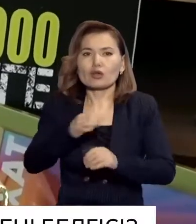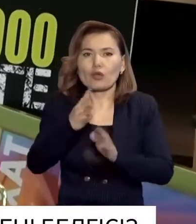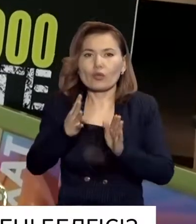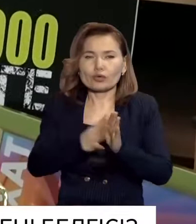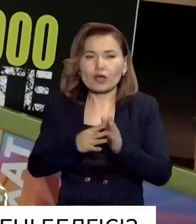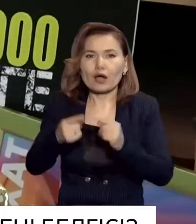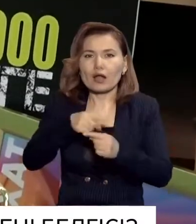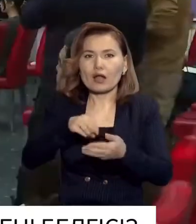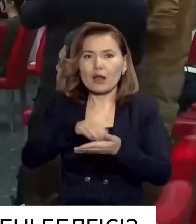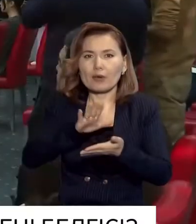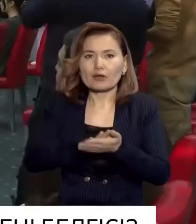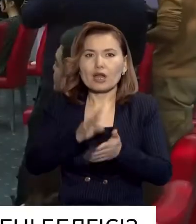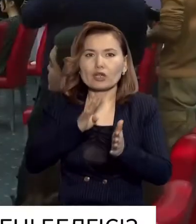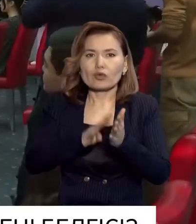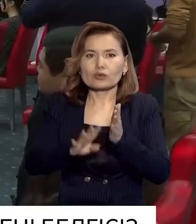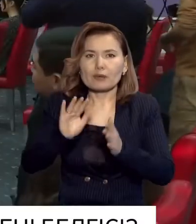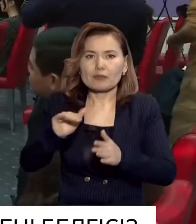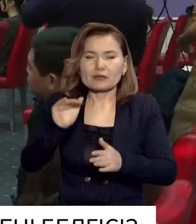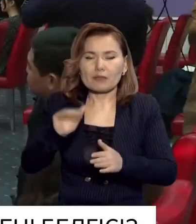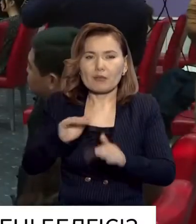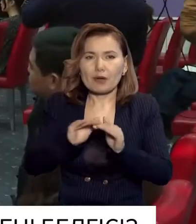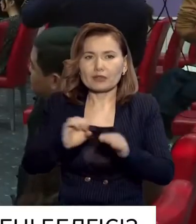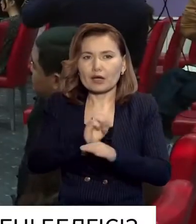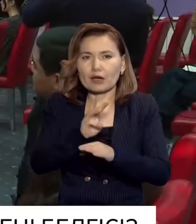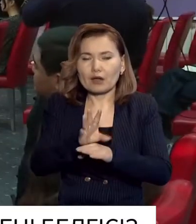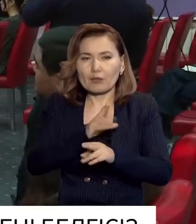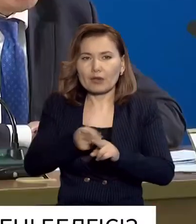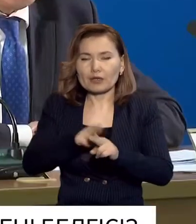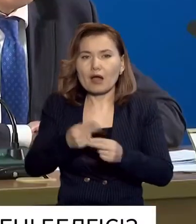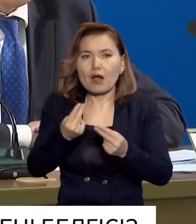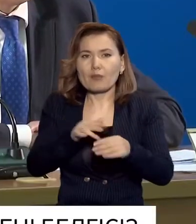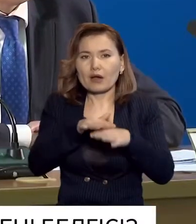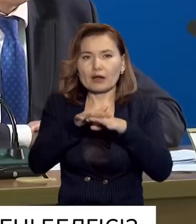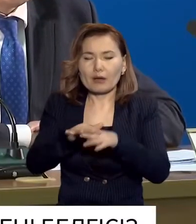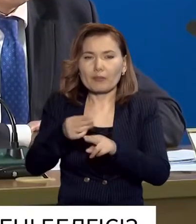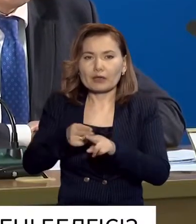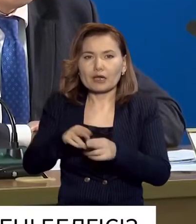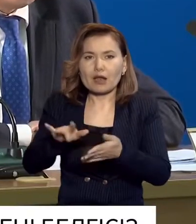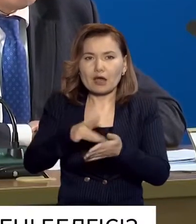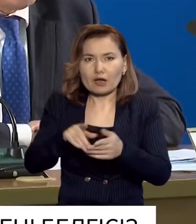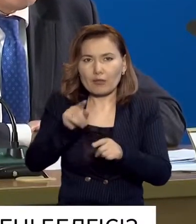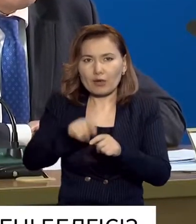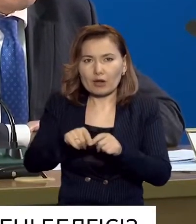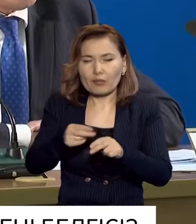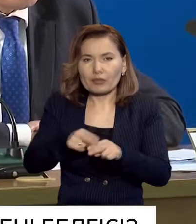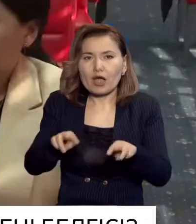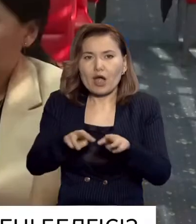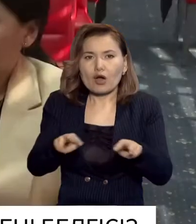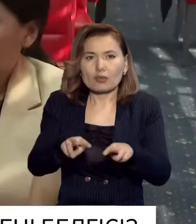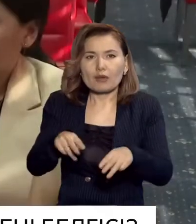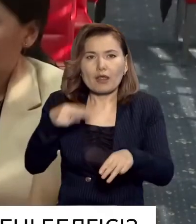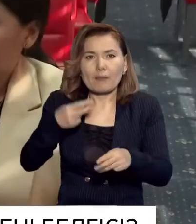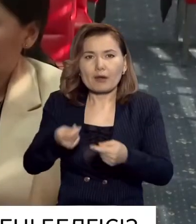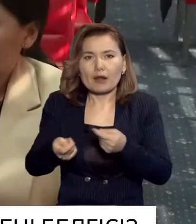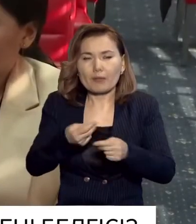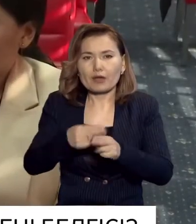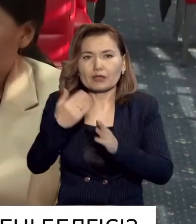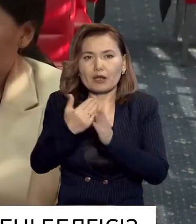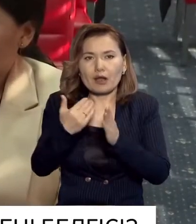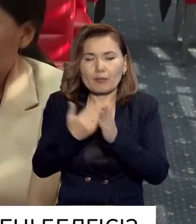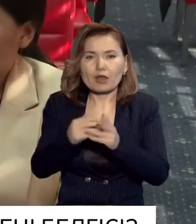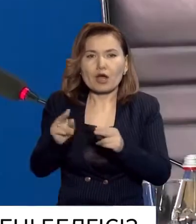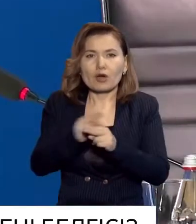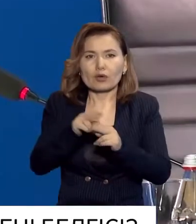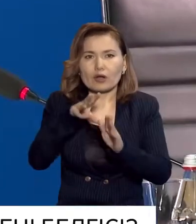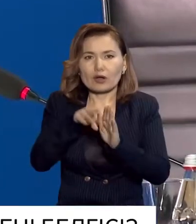тіркеліп, 95 мыңнан аса бала қамтылған. Әкімдік бөлінген қаржыға сараптама жасап, үкімет пен президент әкімшілігіне бағдарламаға